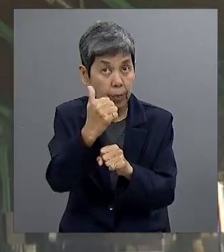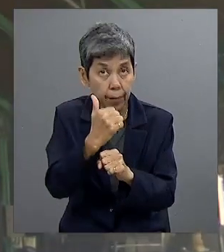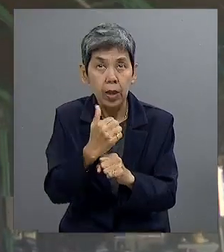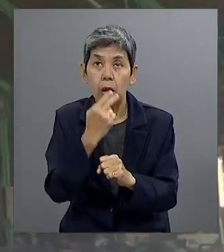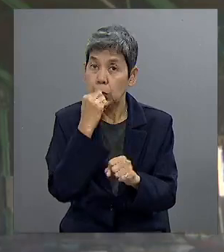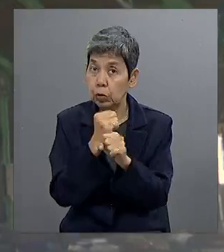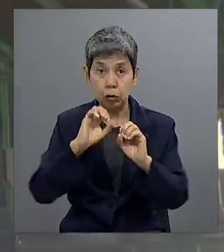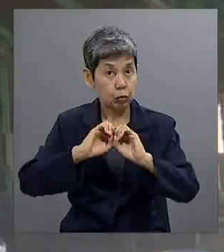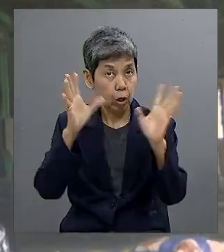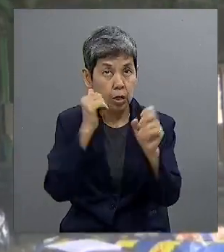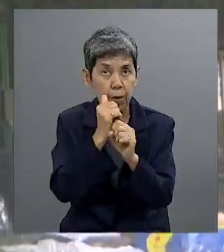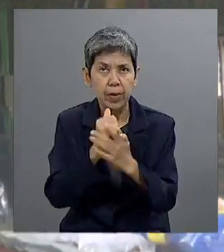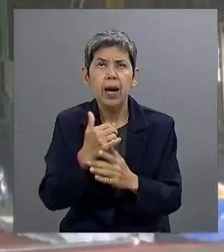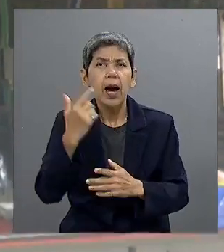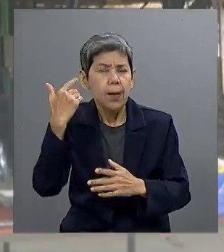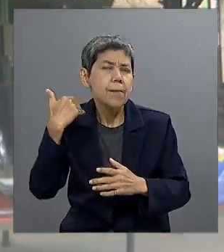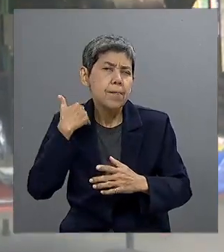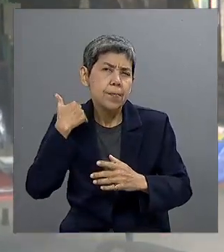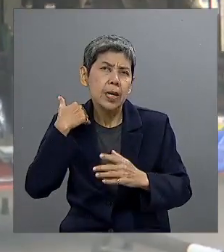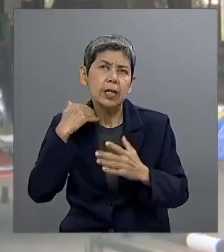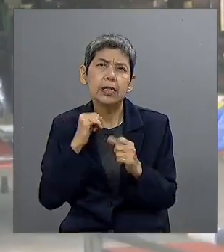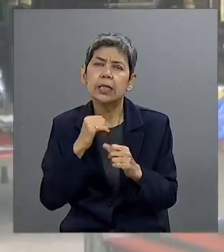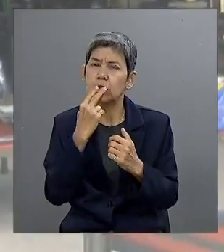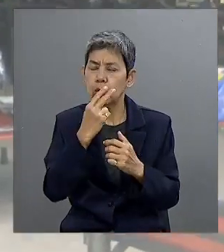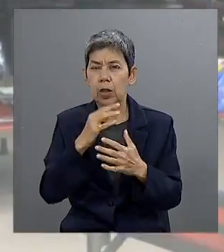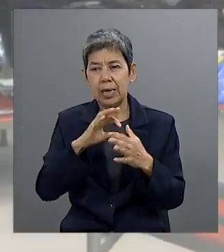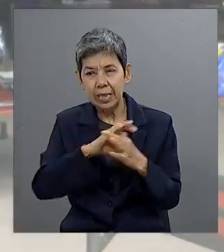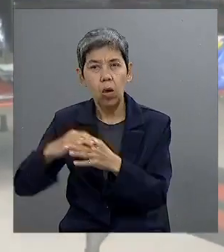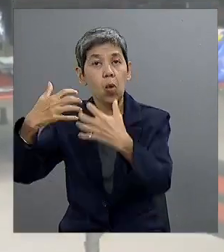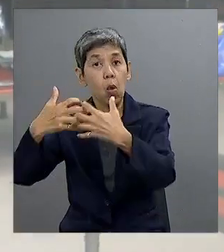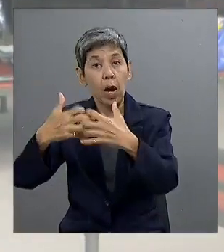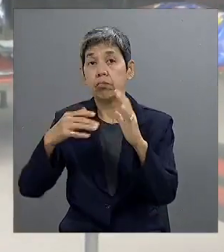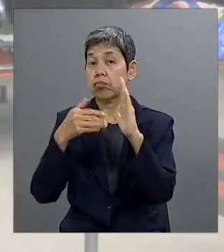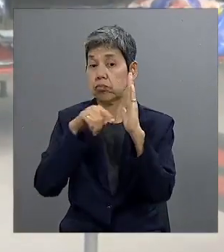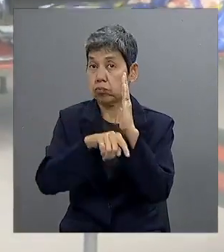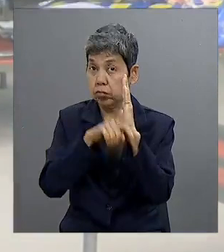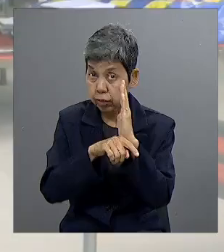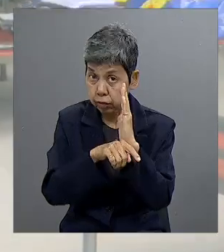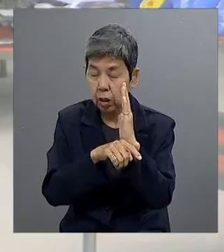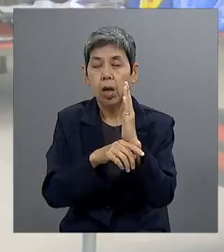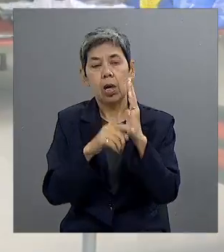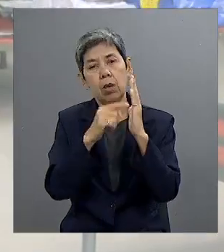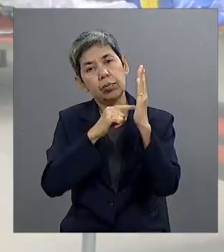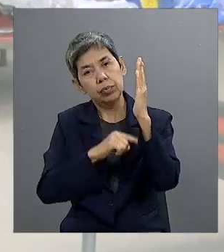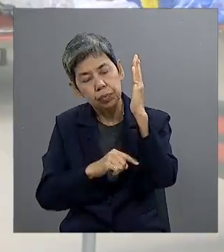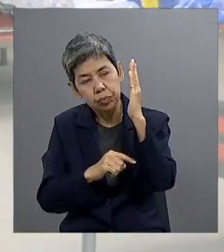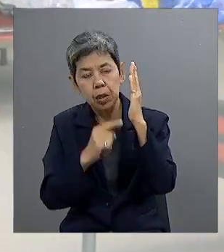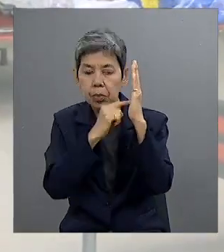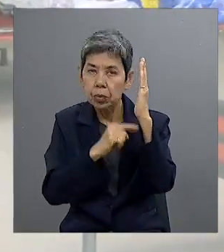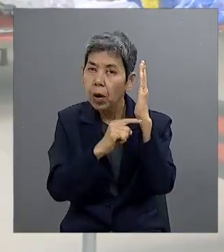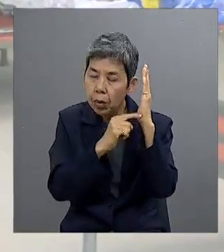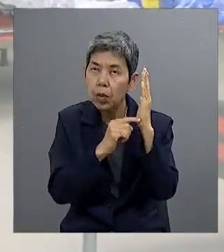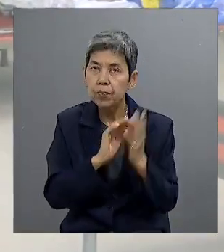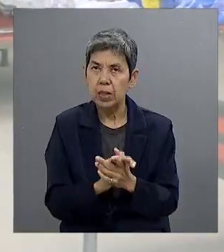ประธรรมเนี่ยอาจจะทำให้ส่งผลสะเทือนไปที่โรงงานในภาคตะวันออกรวมถึงพื้นที่อื่นๆรอบปริมณฑลด้วยนะคะที่